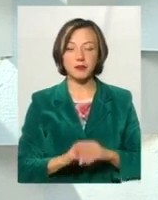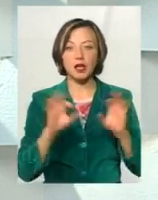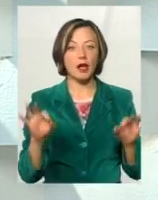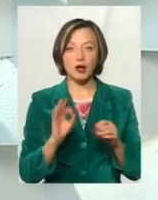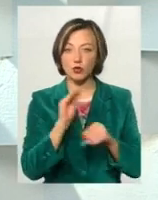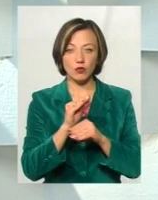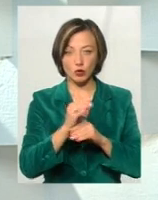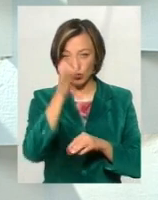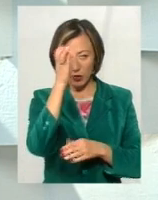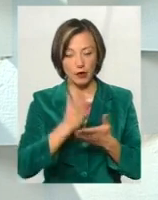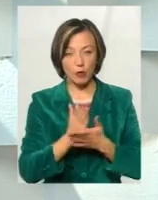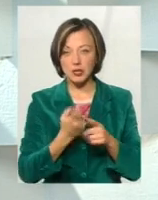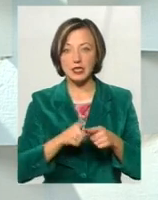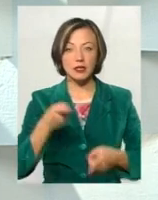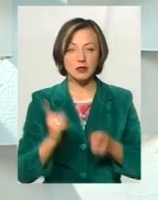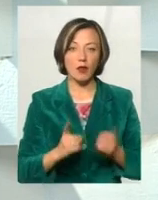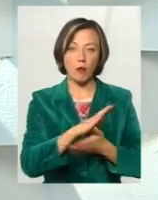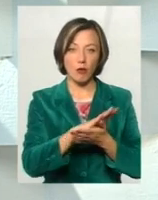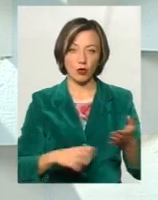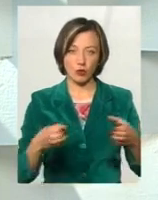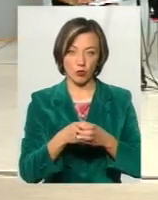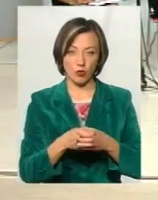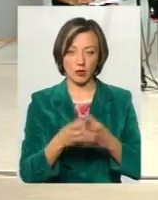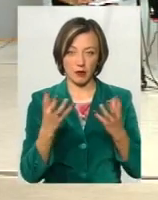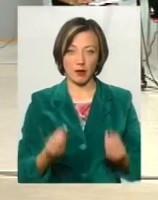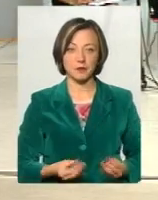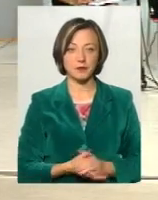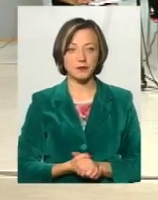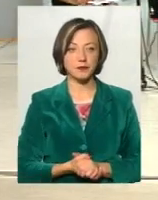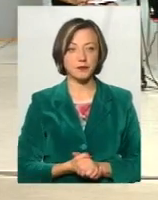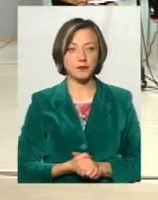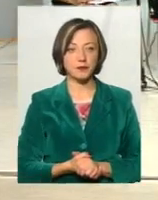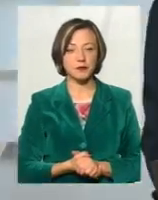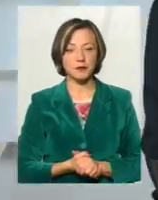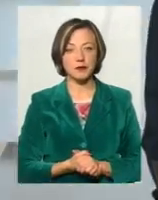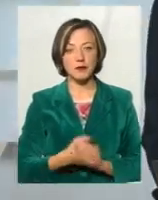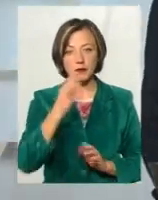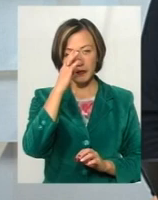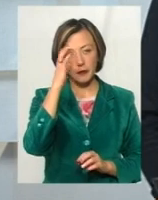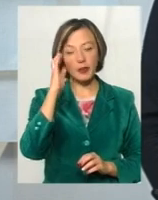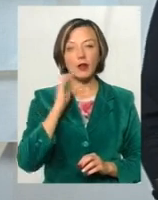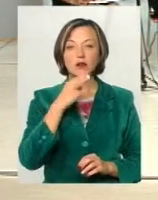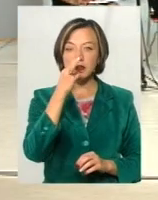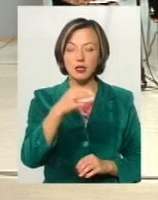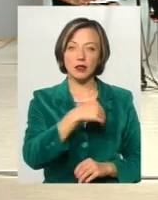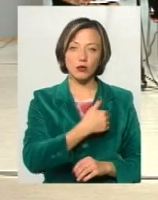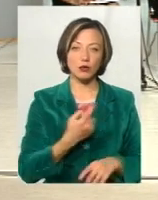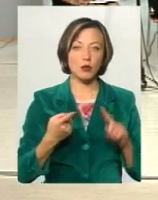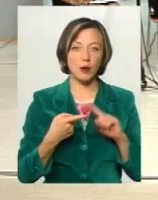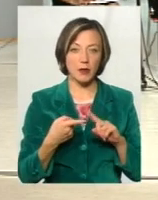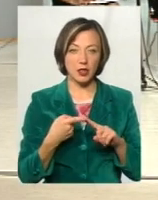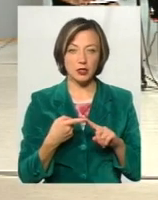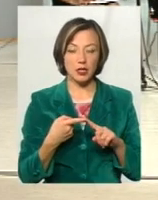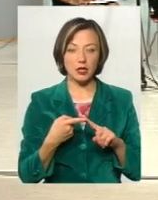це не додаткові освітні послуги. Це настояща продльонка. Просто дякую продльонка. За вашу, ну, пане, я хочу сказати, кілька слів. Я хочу сказати, по-перше,